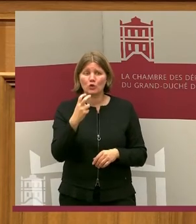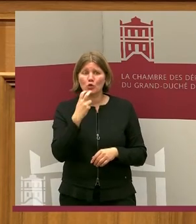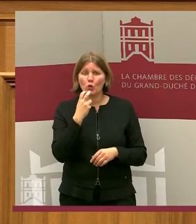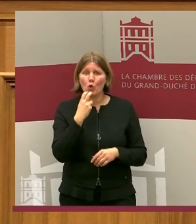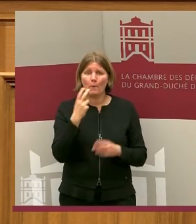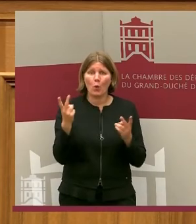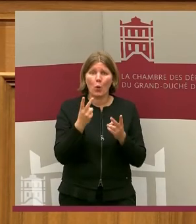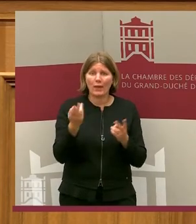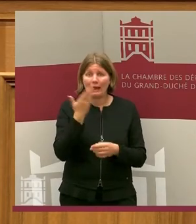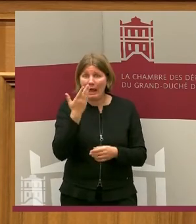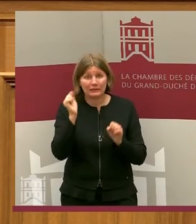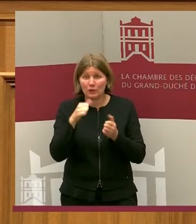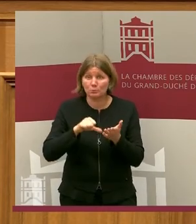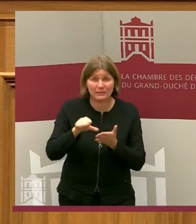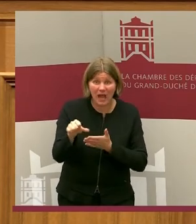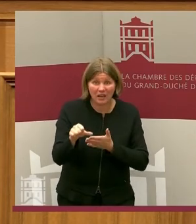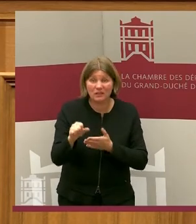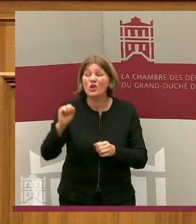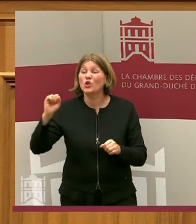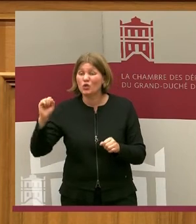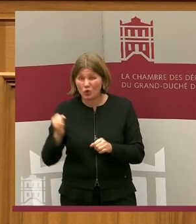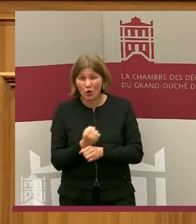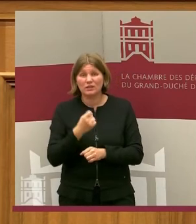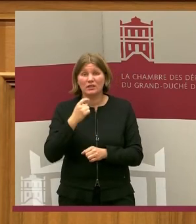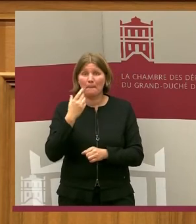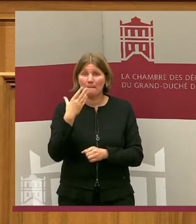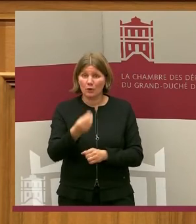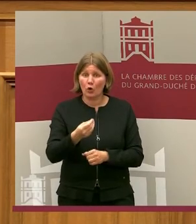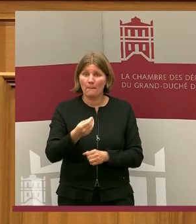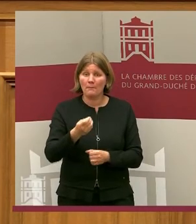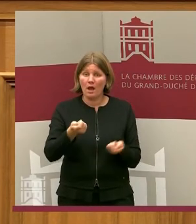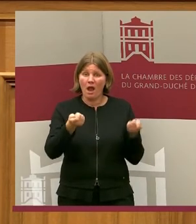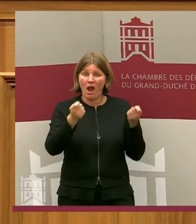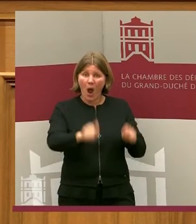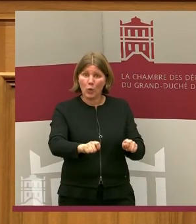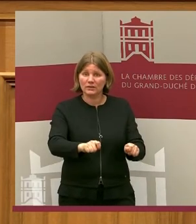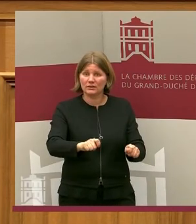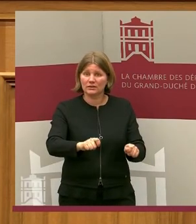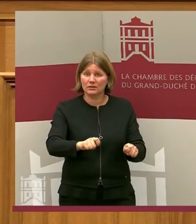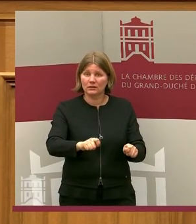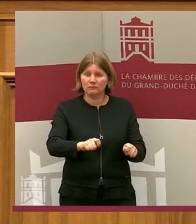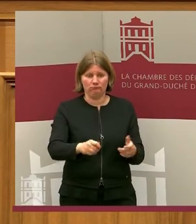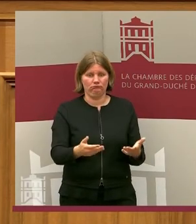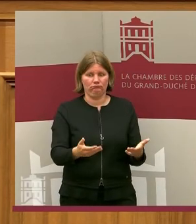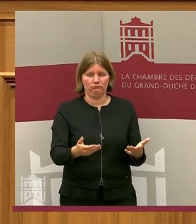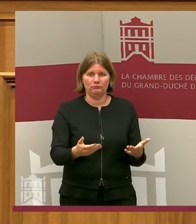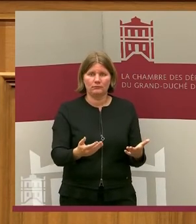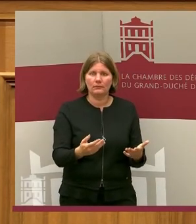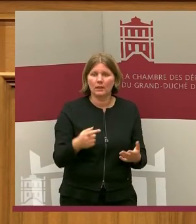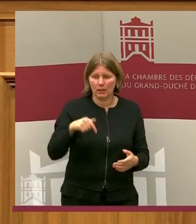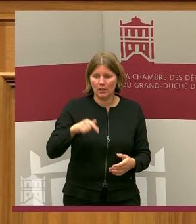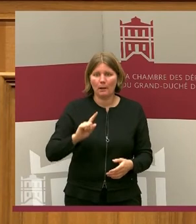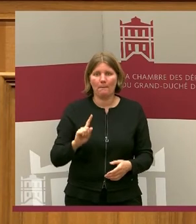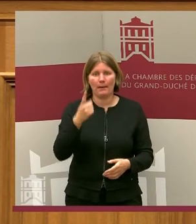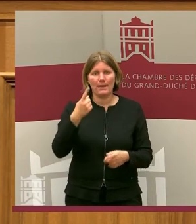Gas nicht mehr leisten können, aber den Grund zugedrängt kriegen. Der Premier und Energieminister hatten heute Bande